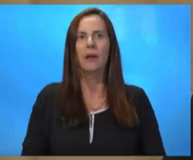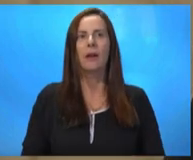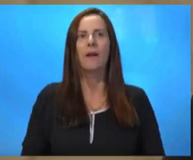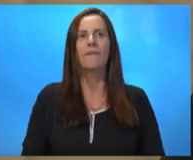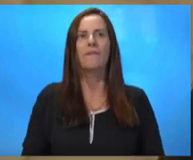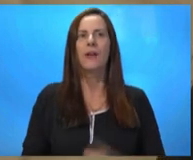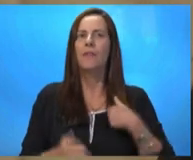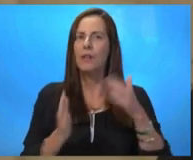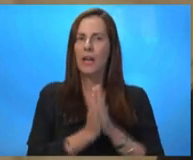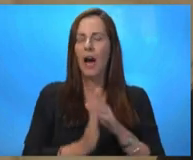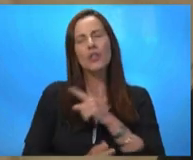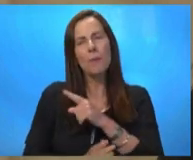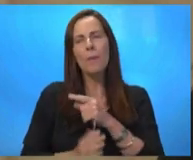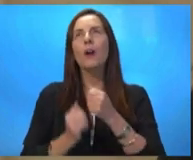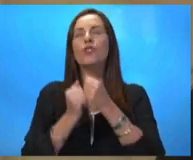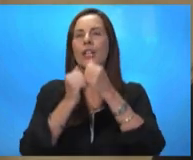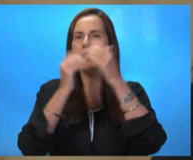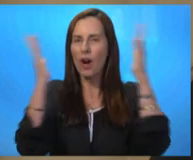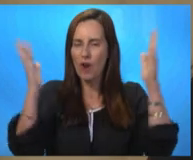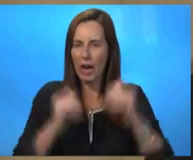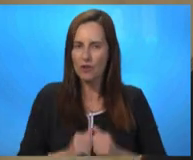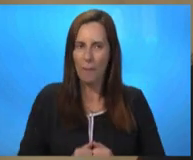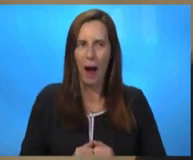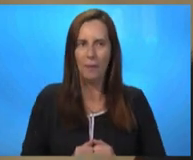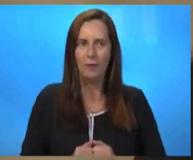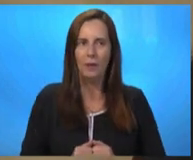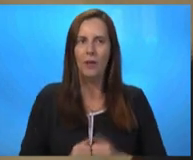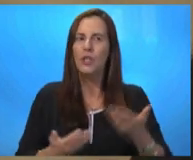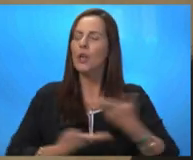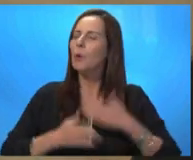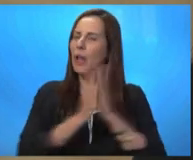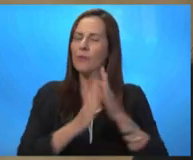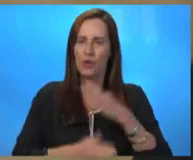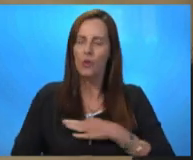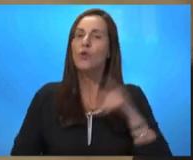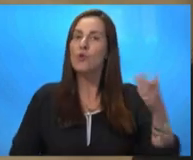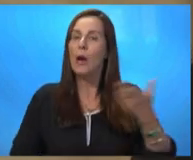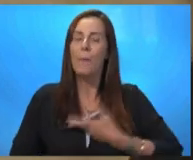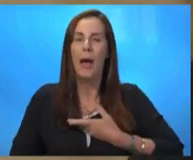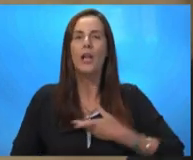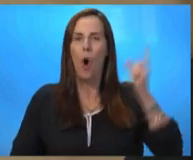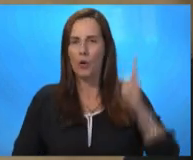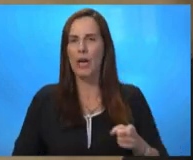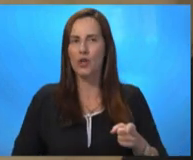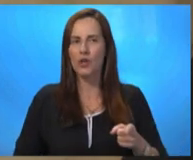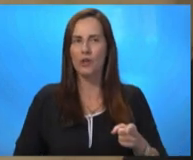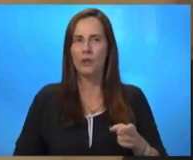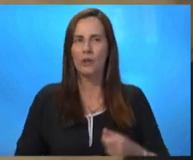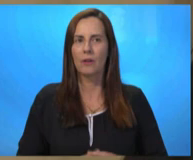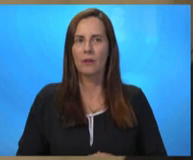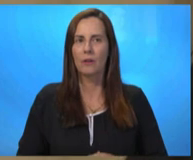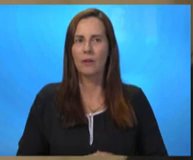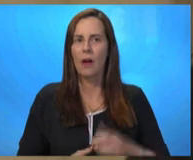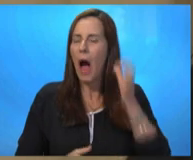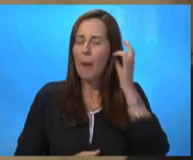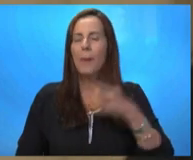וביקשתי ממנה שתפתח את שערי השמיים, שיקבלו את התפילות שלנו, שהוא יקבל את העונש. דור שלי, הצדיקה